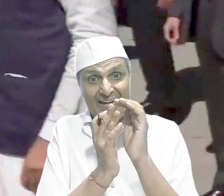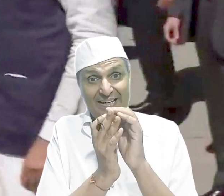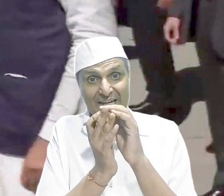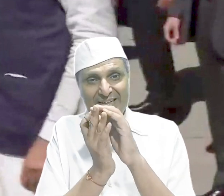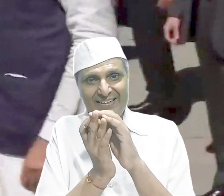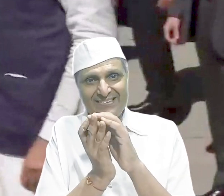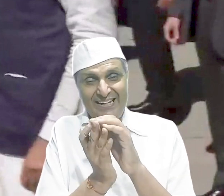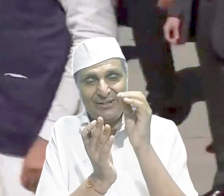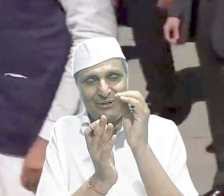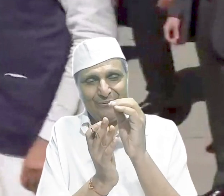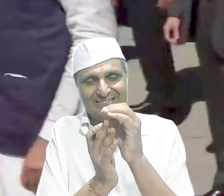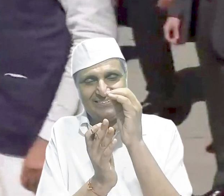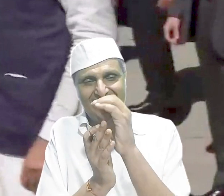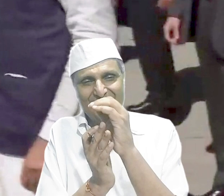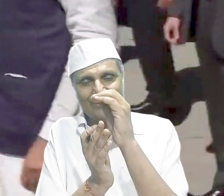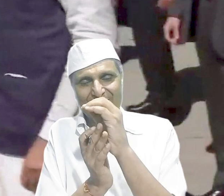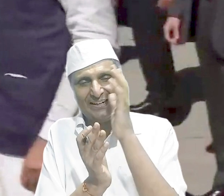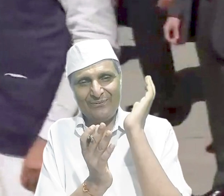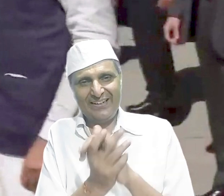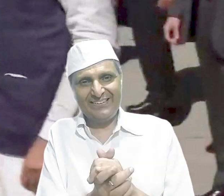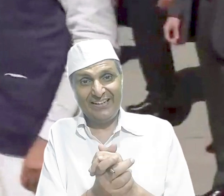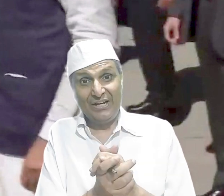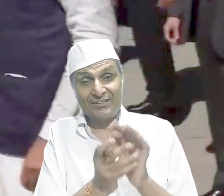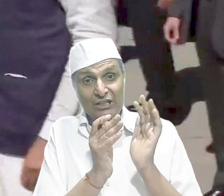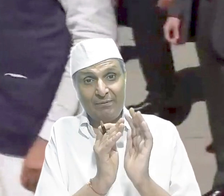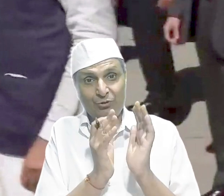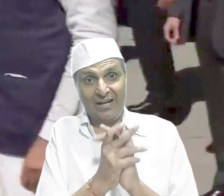केनेडी हवाई अड्डे से नियुक्त